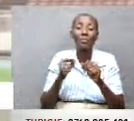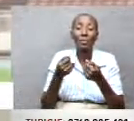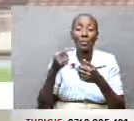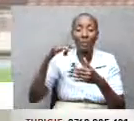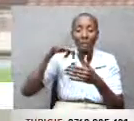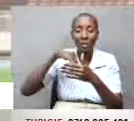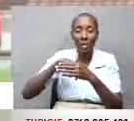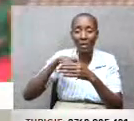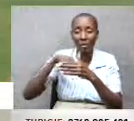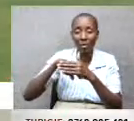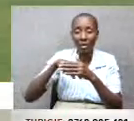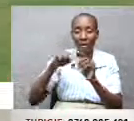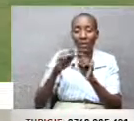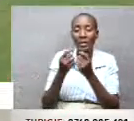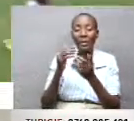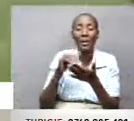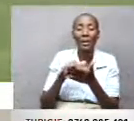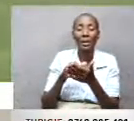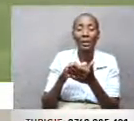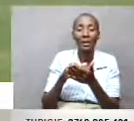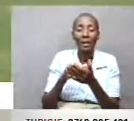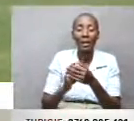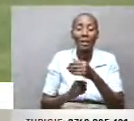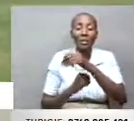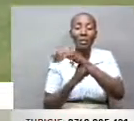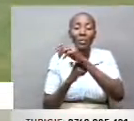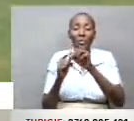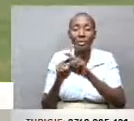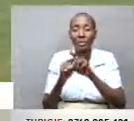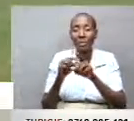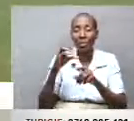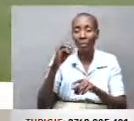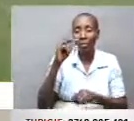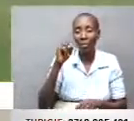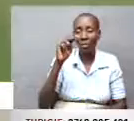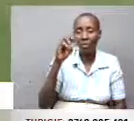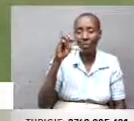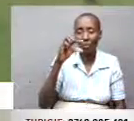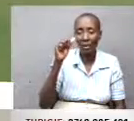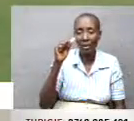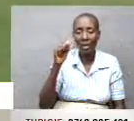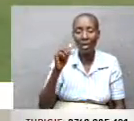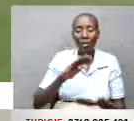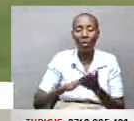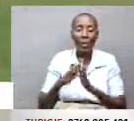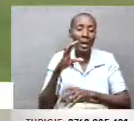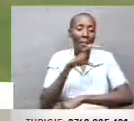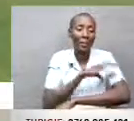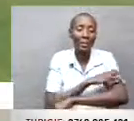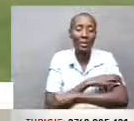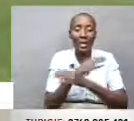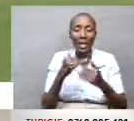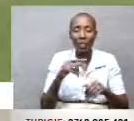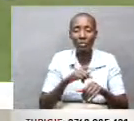kwenyewe, na ndio nimerudi. Ni kauli anayeunga mkono Michael Olunga ambaye atakuwa kapiteni wa kikosi hiki wakati huu ambao Victor Wanyama